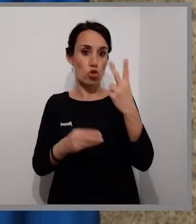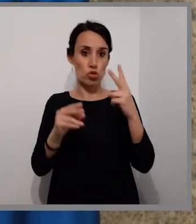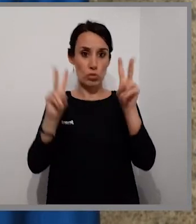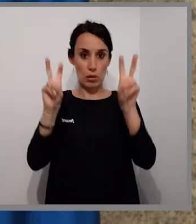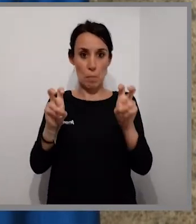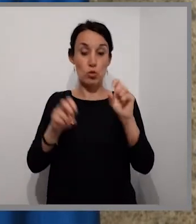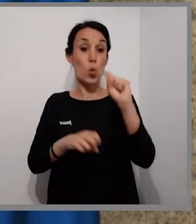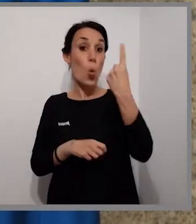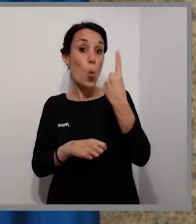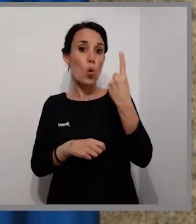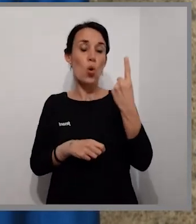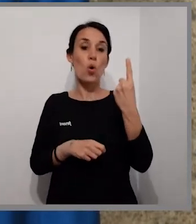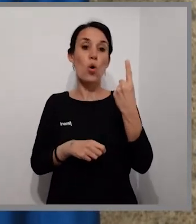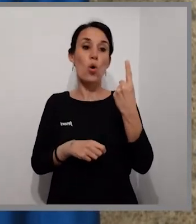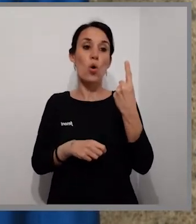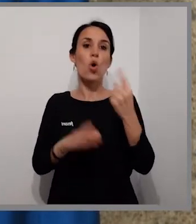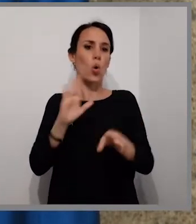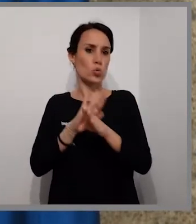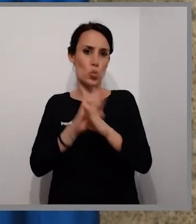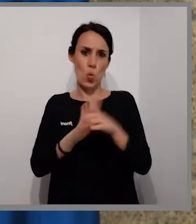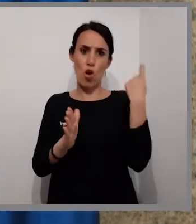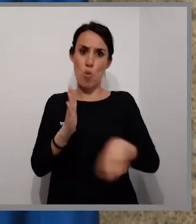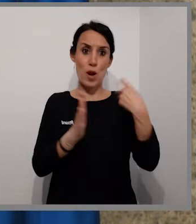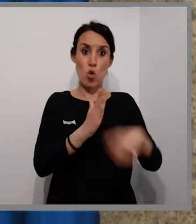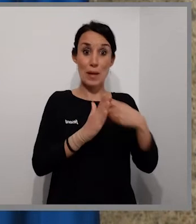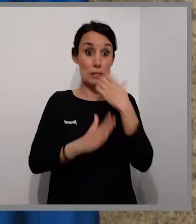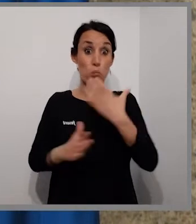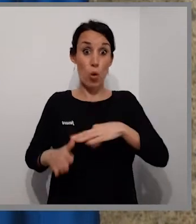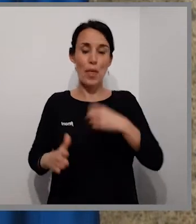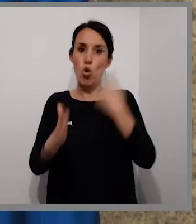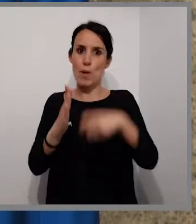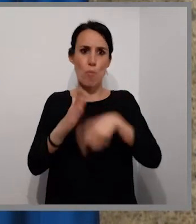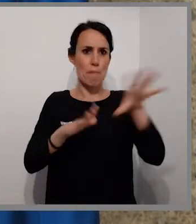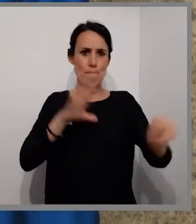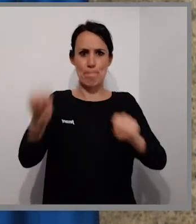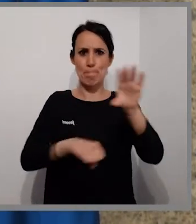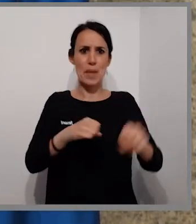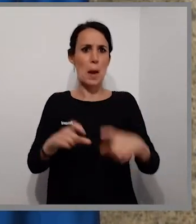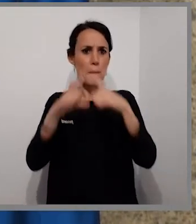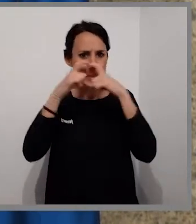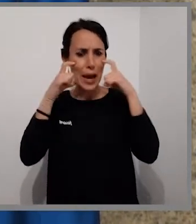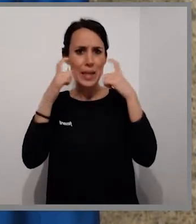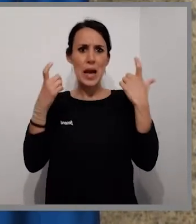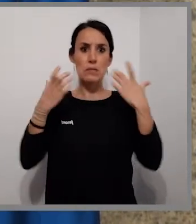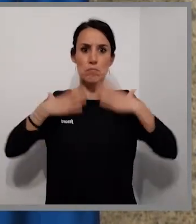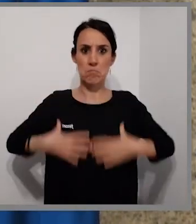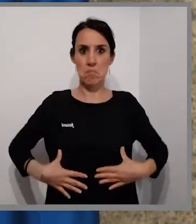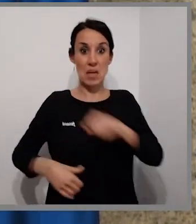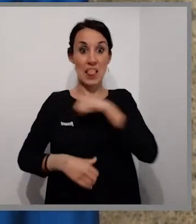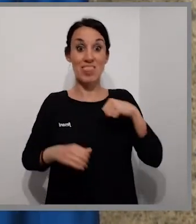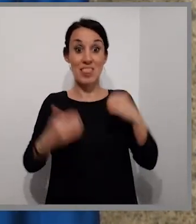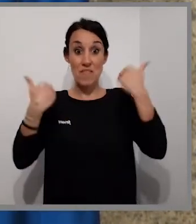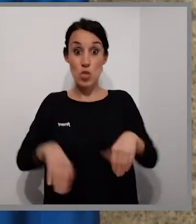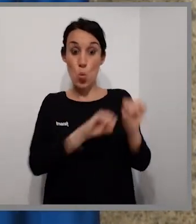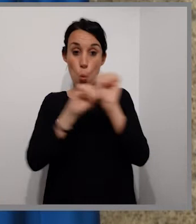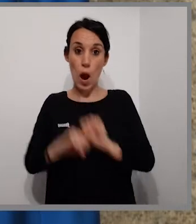saben, dues qüestions. Per una banda, continuar comprant allò que podem comprar, tant en subministres de mascaretes com